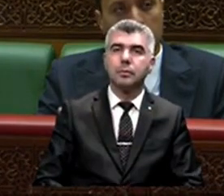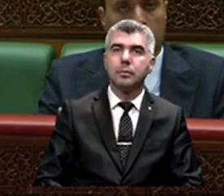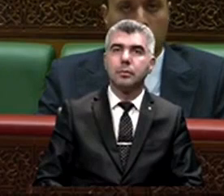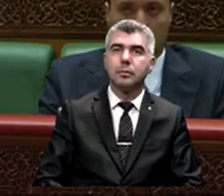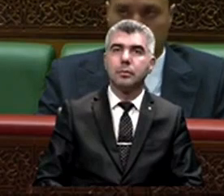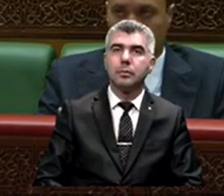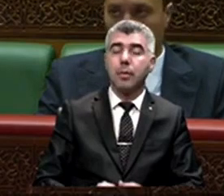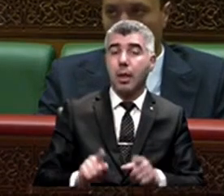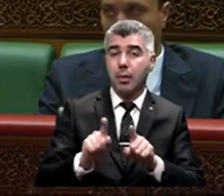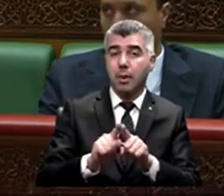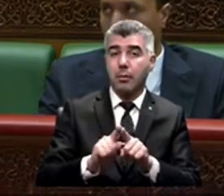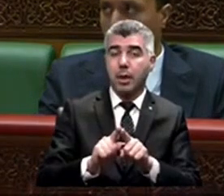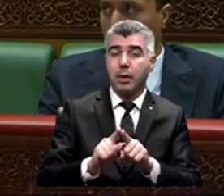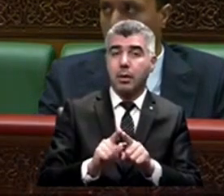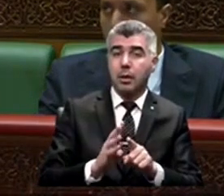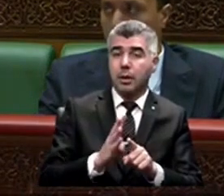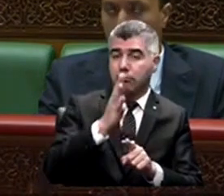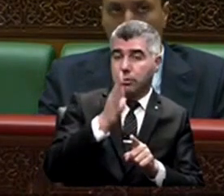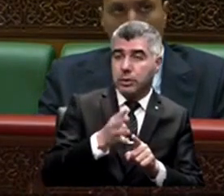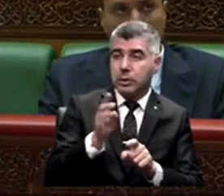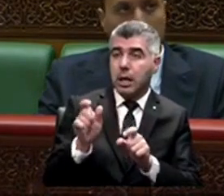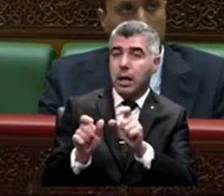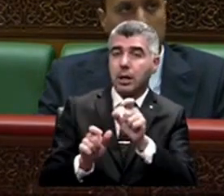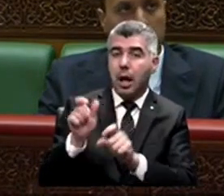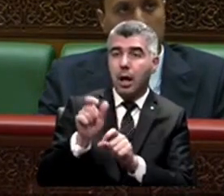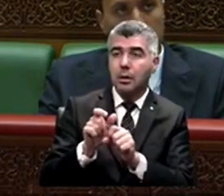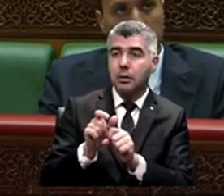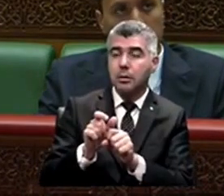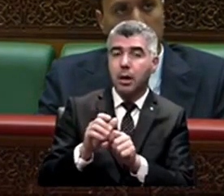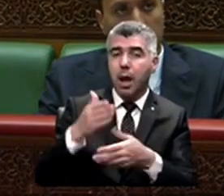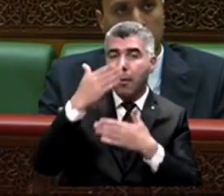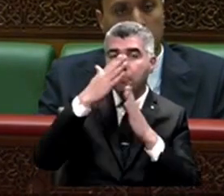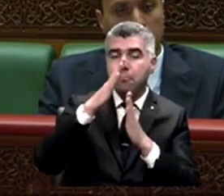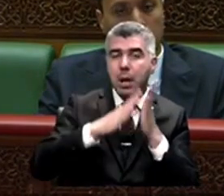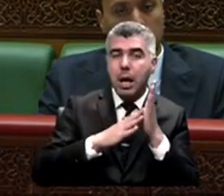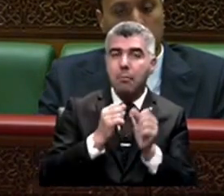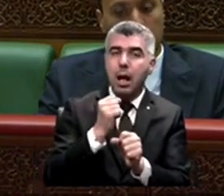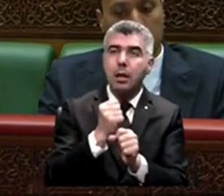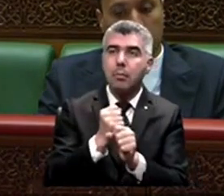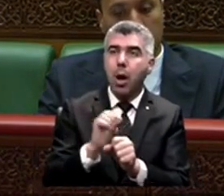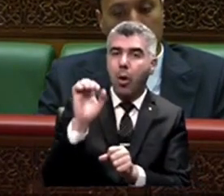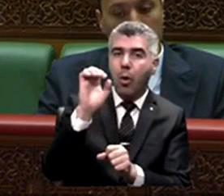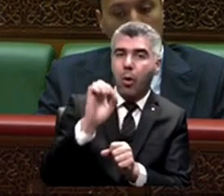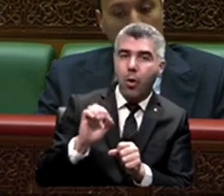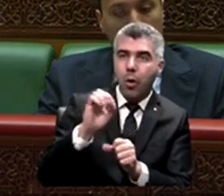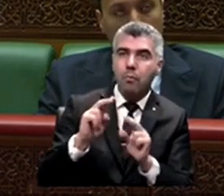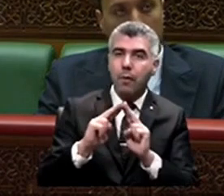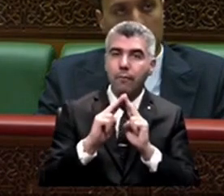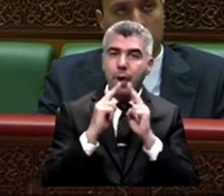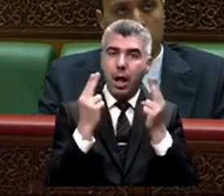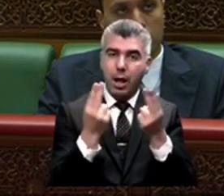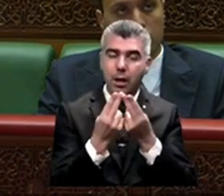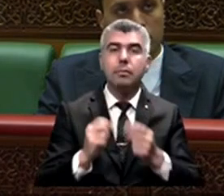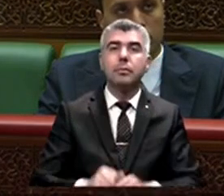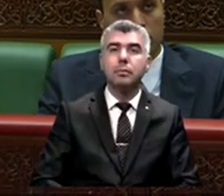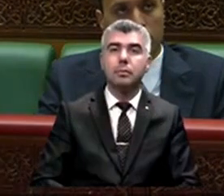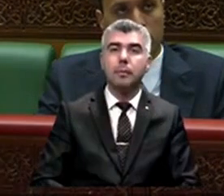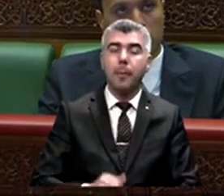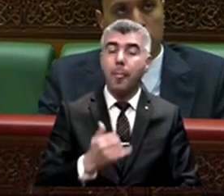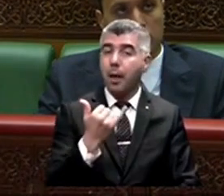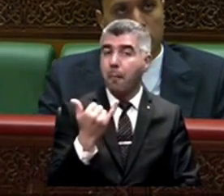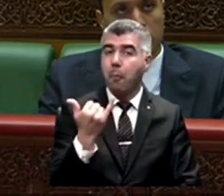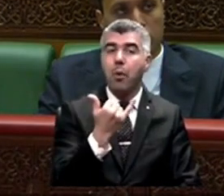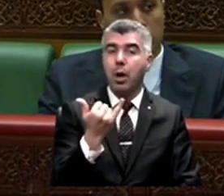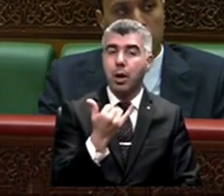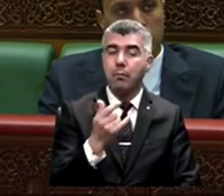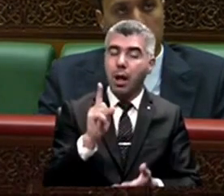يشكل الامن الروحي للمواطنين والمواطنات المغاربه بالخارج خصوصا في المهجر اهميه قصوى